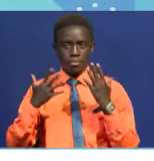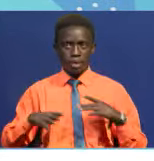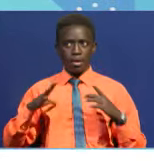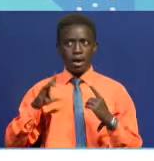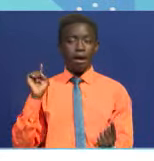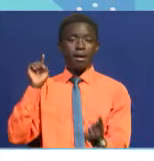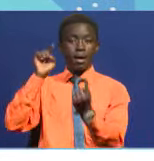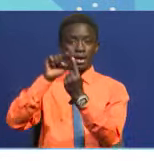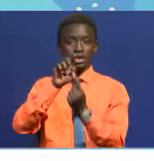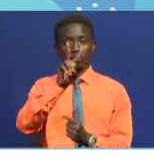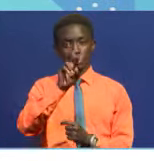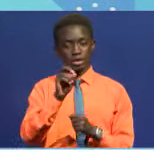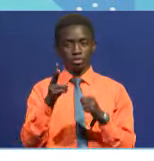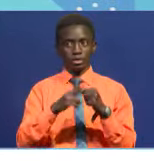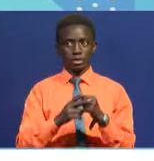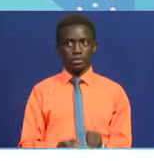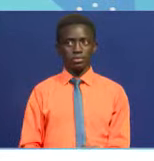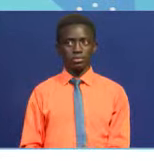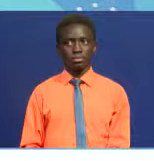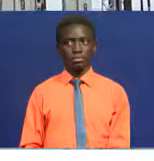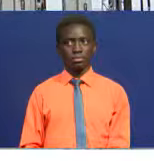mwaka 2027.